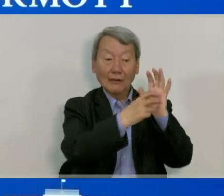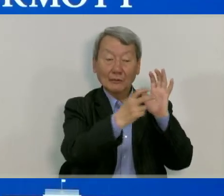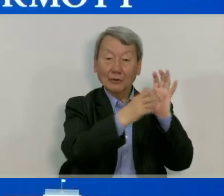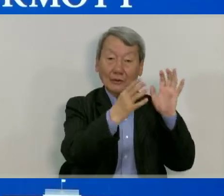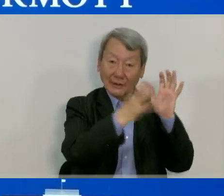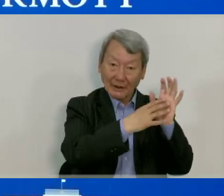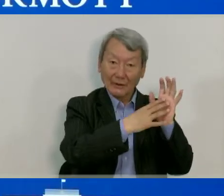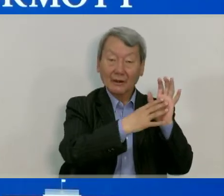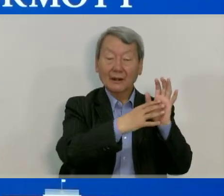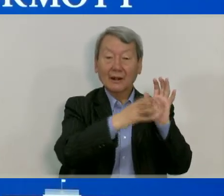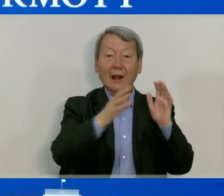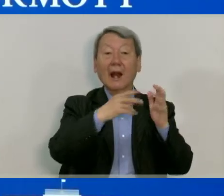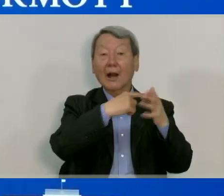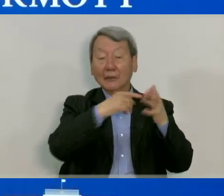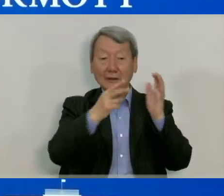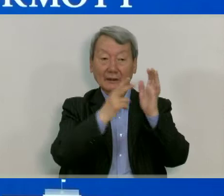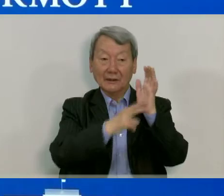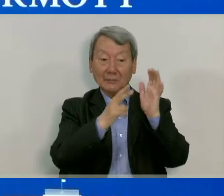709 выписано, это